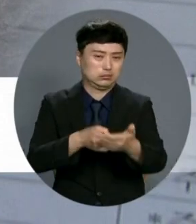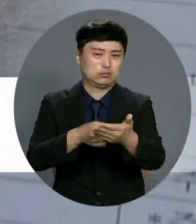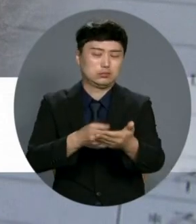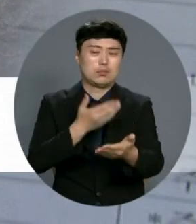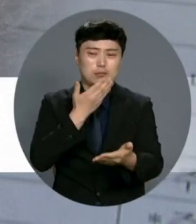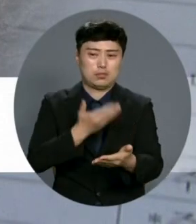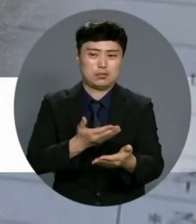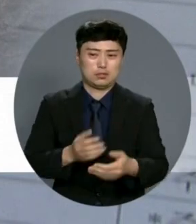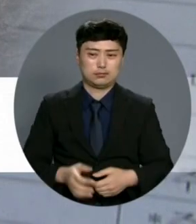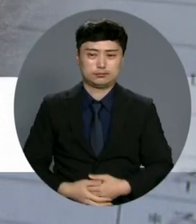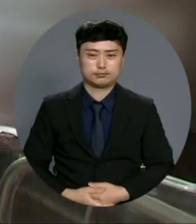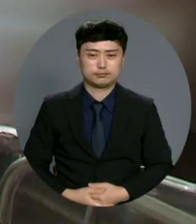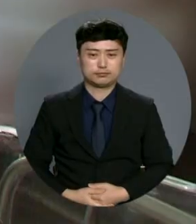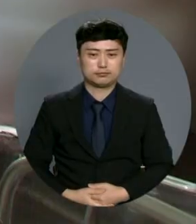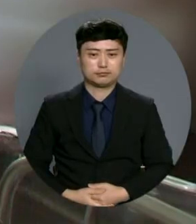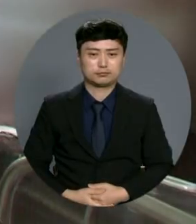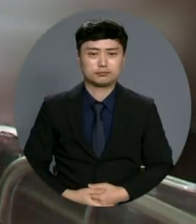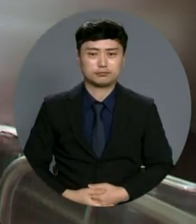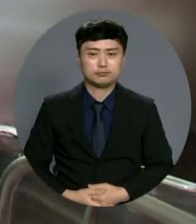박재현 기자입니다